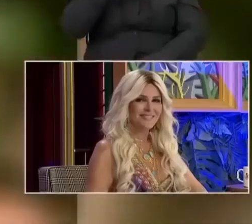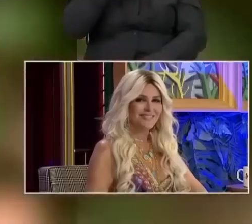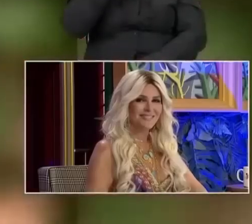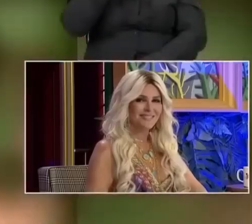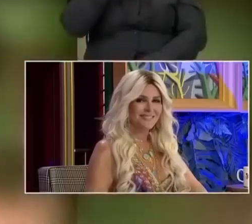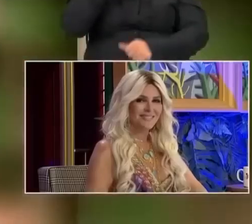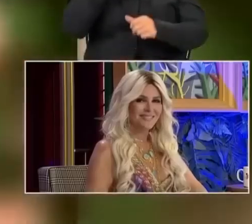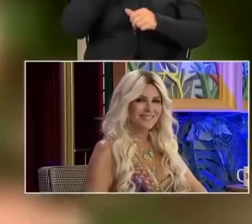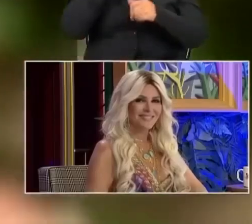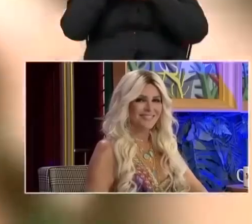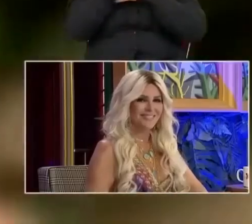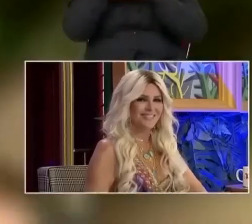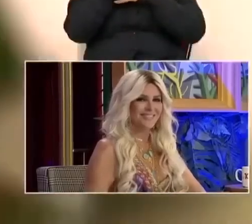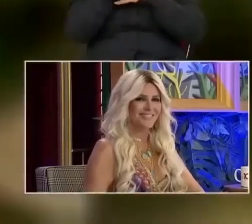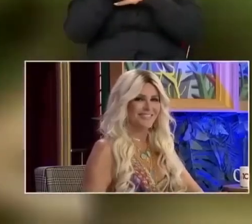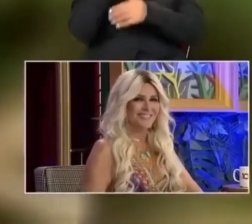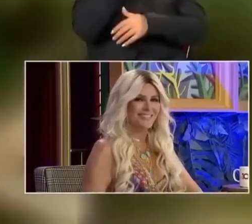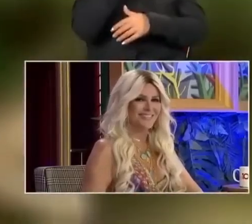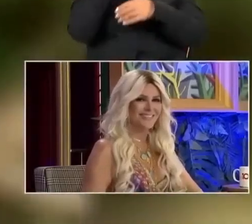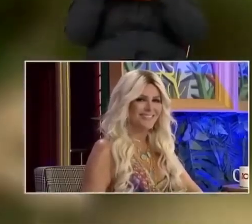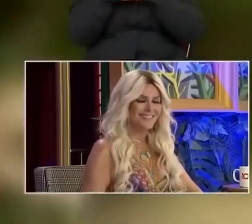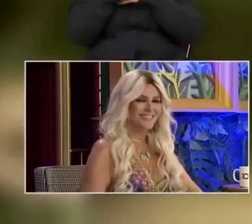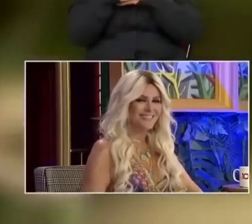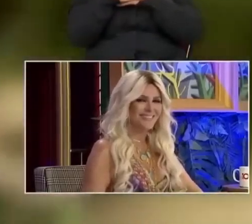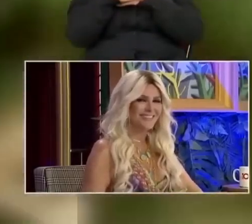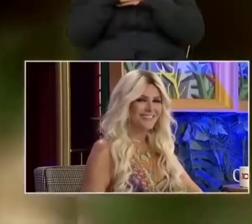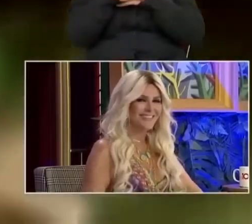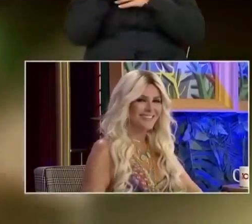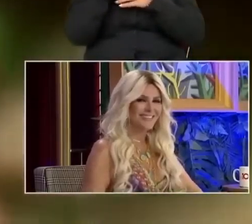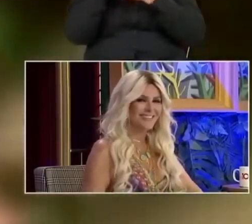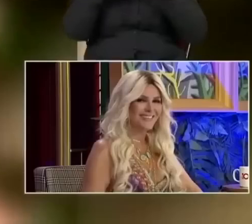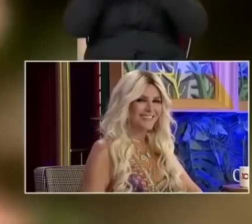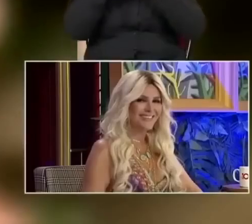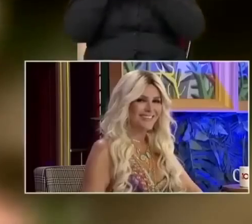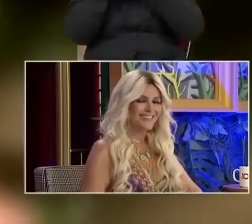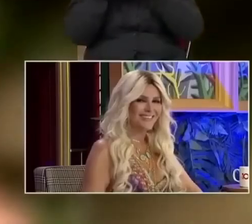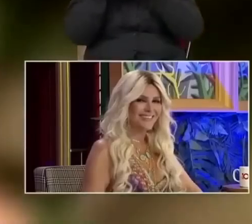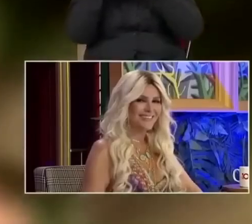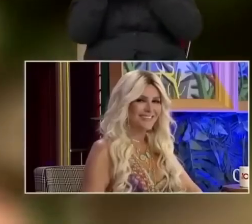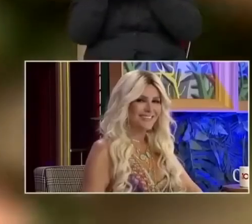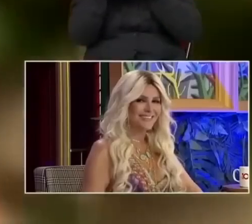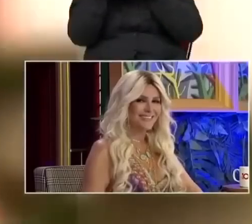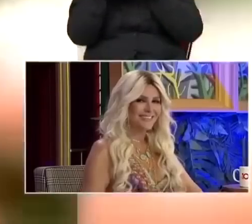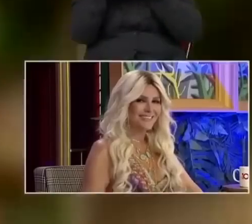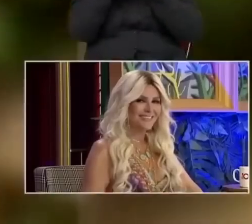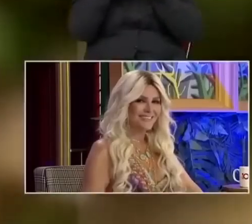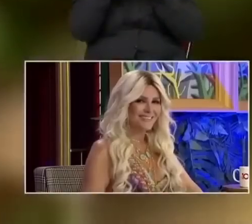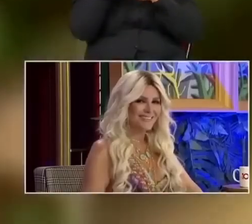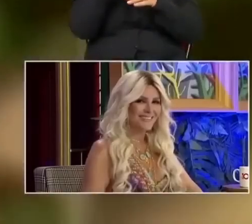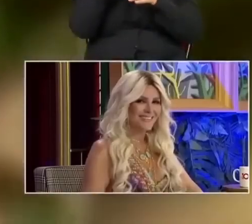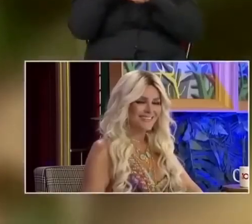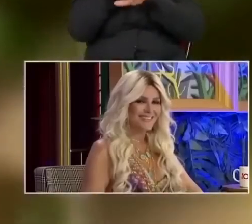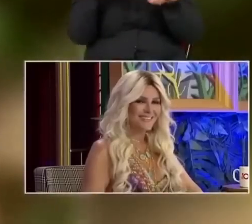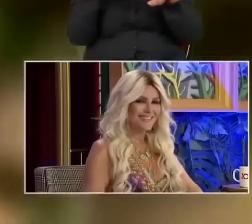Tomorrow akşam go. Morning. Morning akşam mı oluyor? Breakfast aynen. Breakfast time or dinner? Yok, breakfast